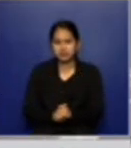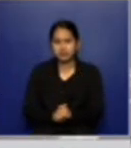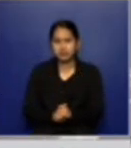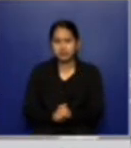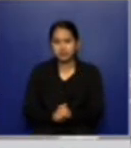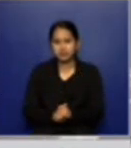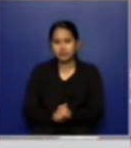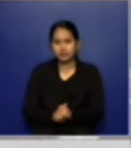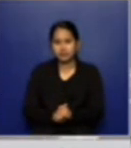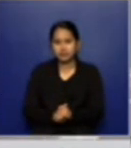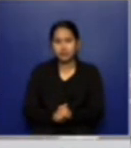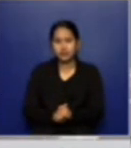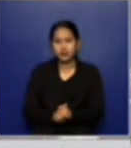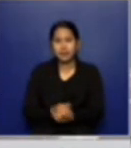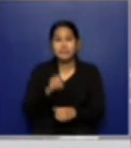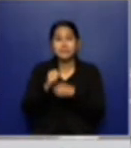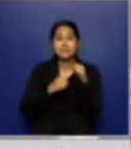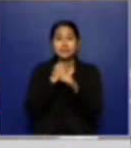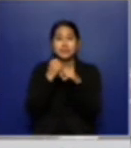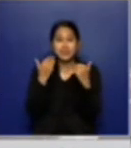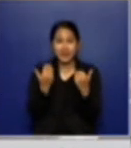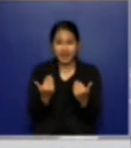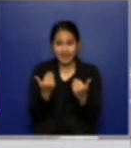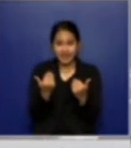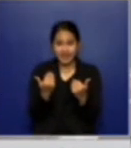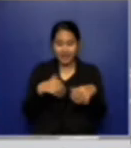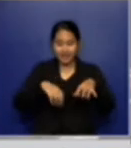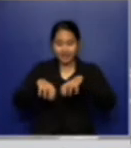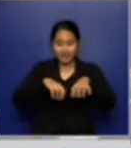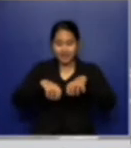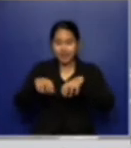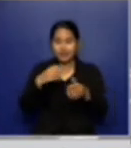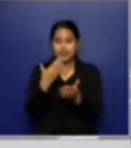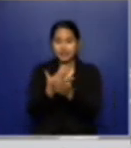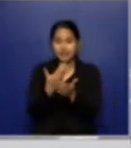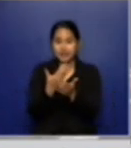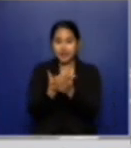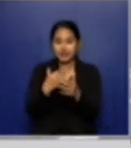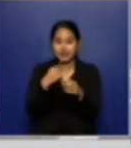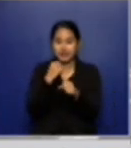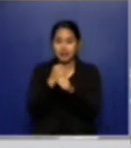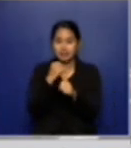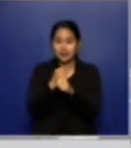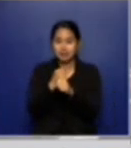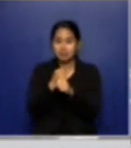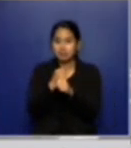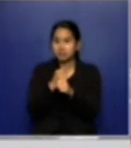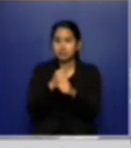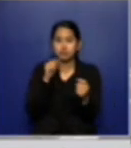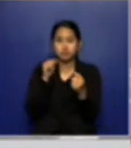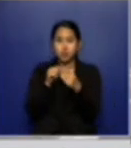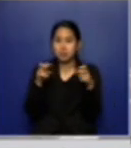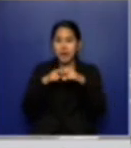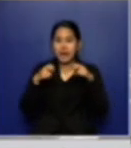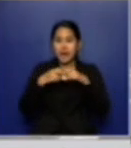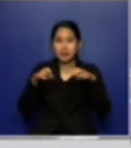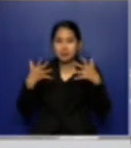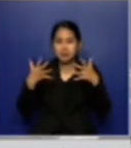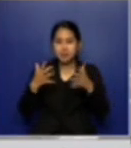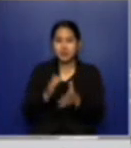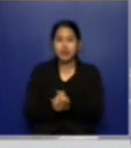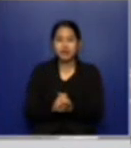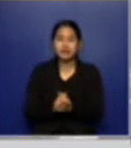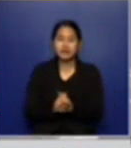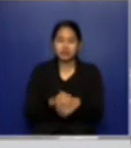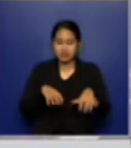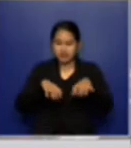นและในปีนี้เองก็ไม่ได้จัดสรรจัดทำงบประมาณให้ตรงกับสถานการณ์ปัจจุบันไม่ได้จั